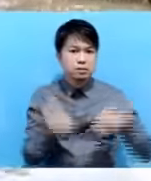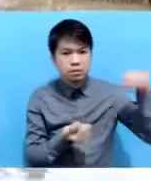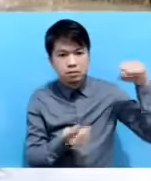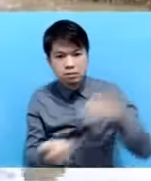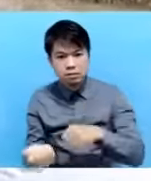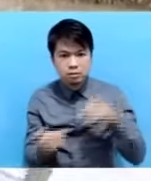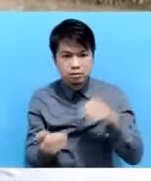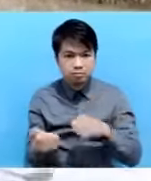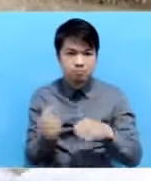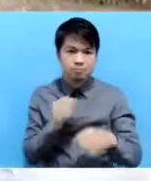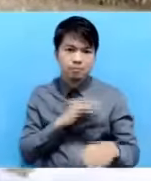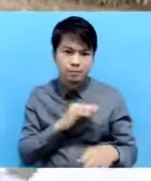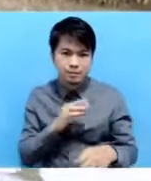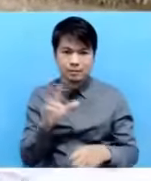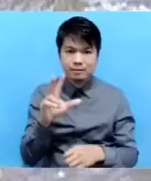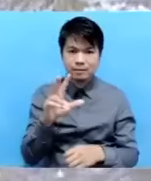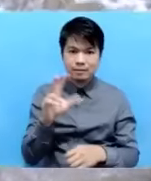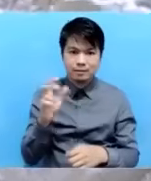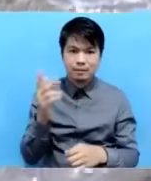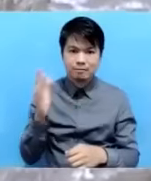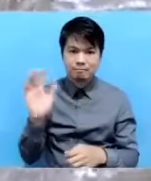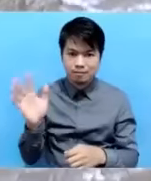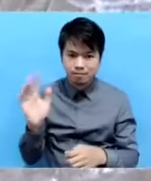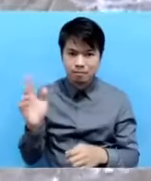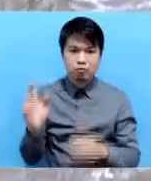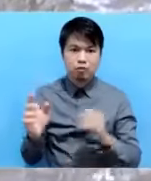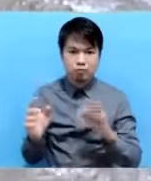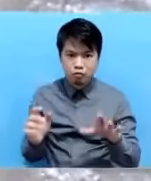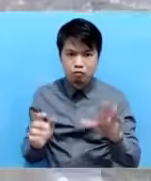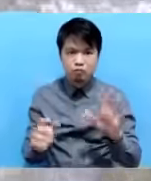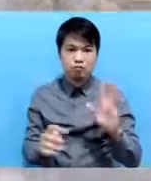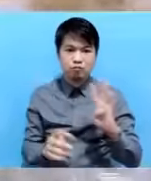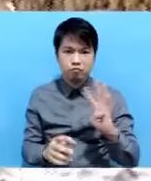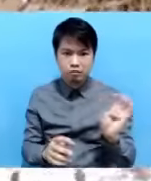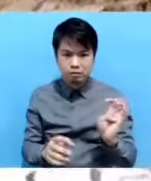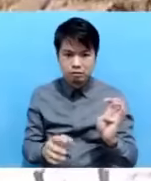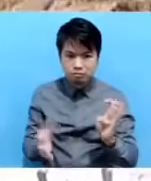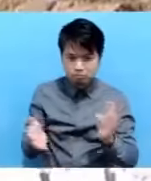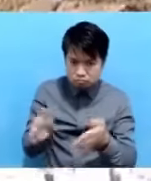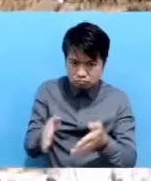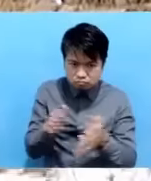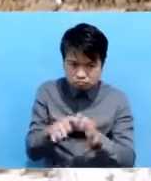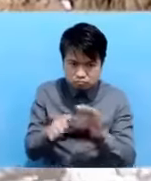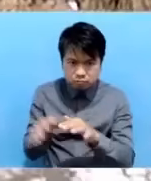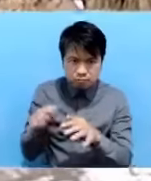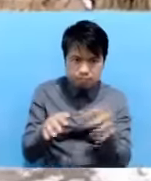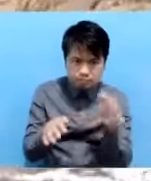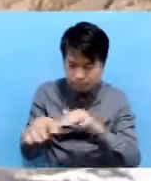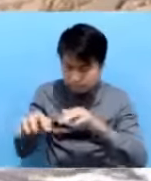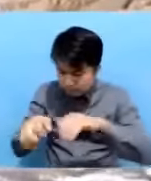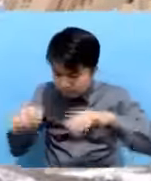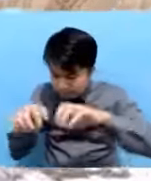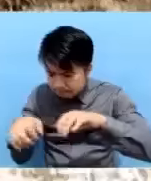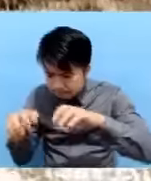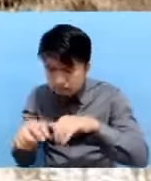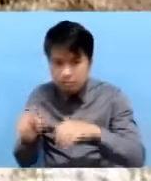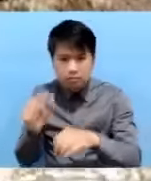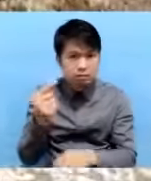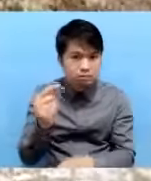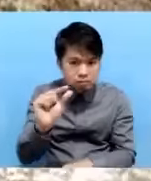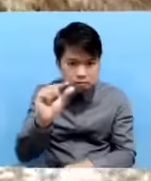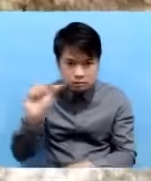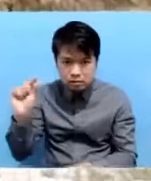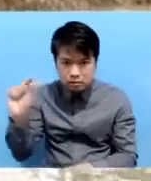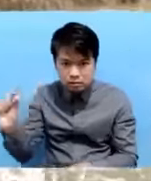tayo dito ng 350, 400. Kinakamay nila ang bawat lupa para maghanap ng mga butil ng ginto. Pati